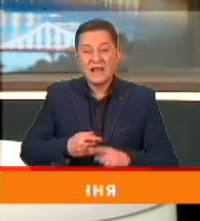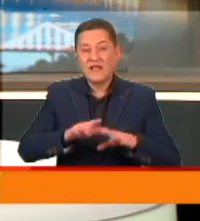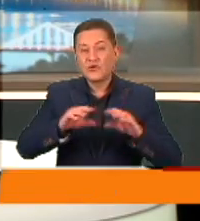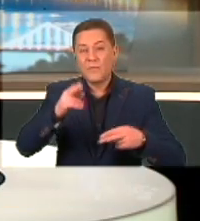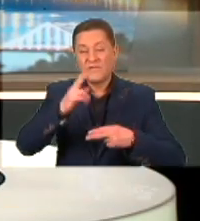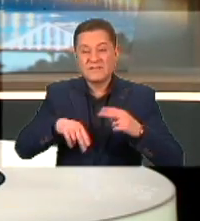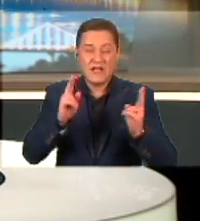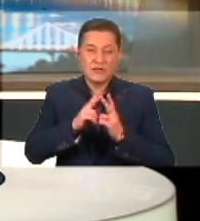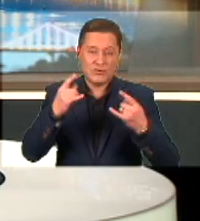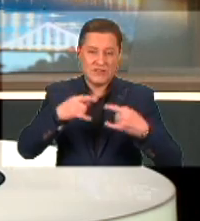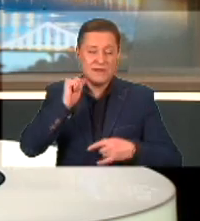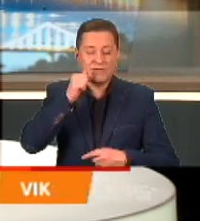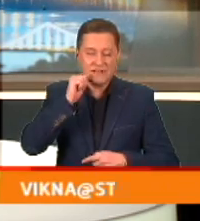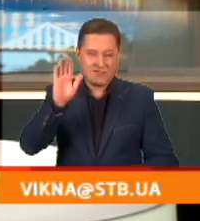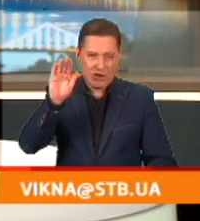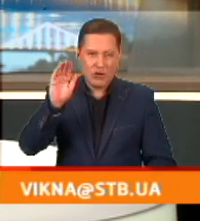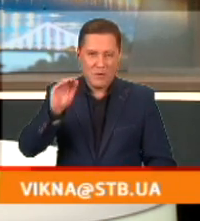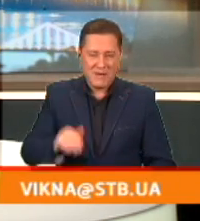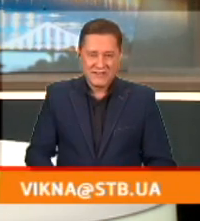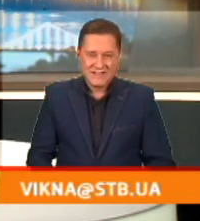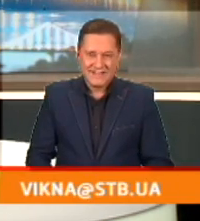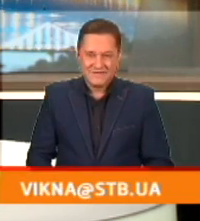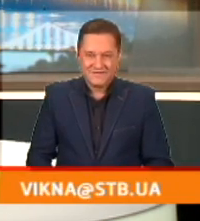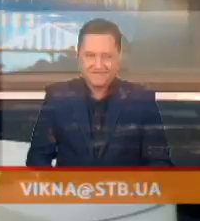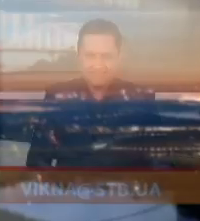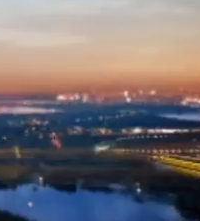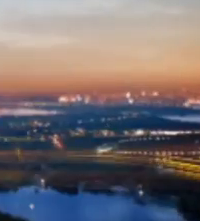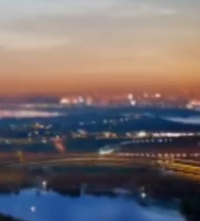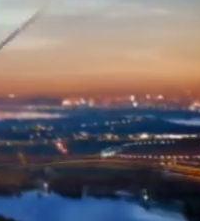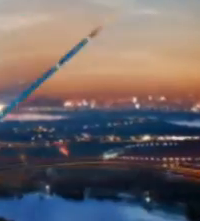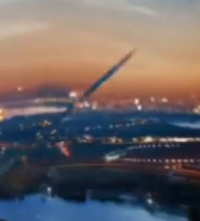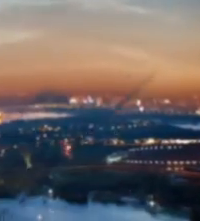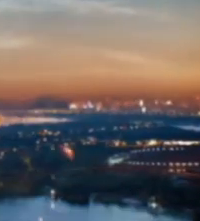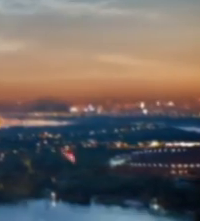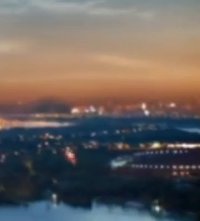На цьому все. Приємних вам вражень. Ми побачимося в вікнах о 22:00.